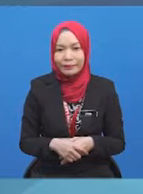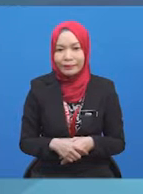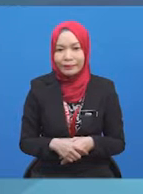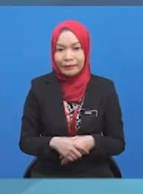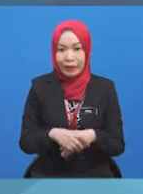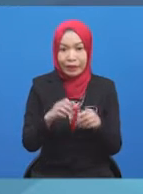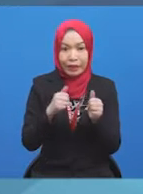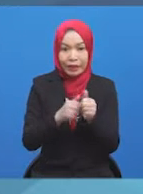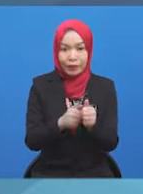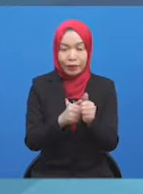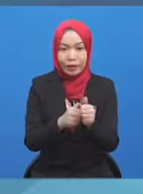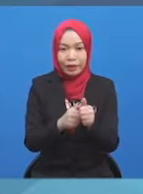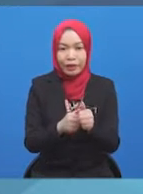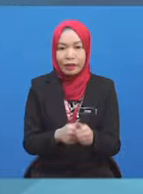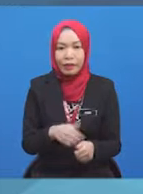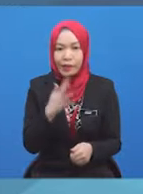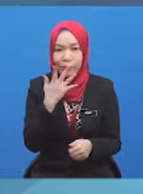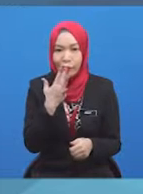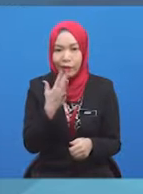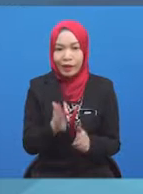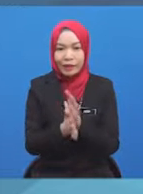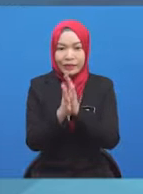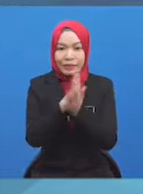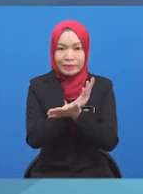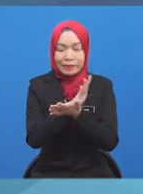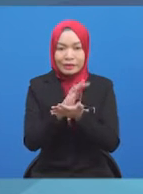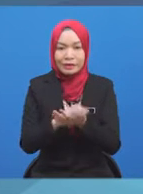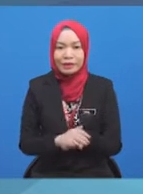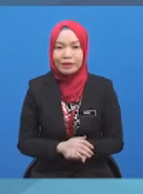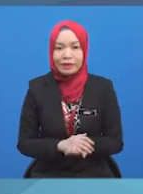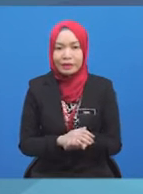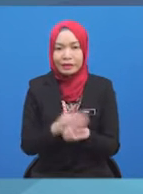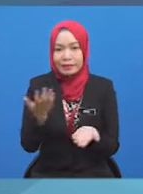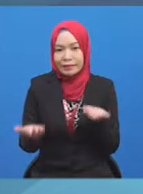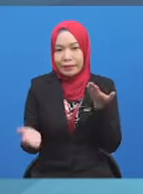Laraskan ketiga-tiganya supaya warna kelihatan seimbang.